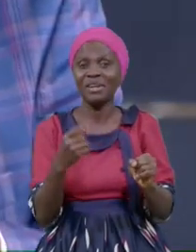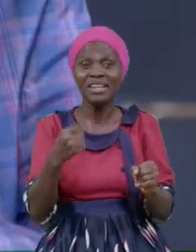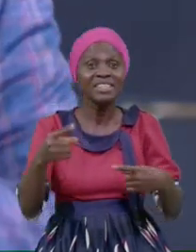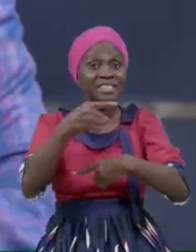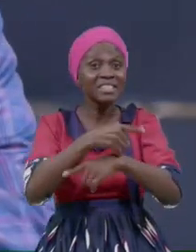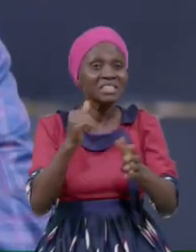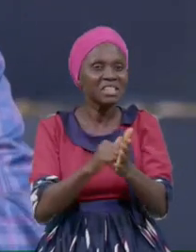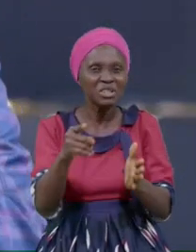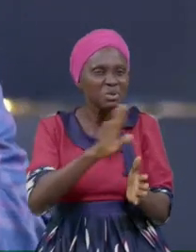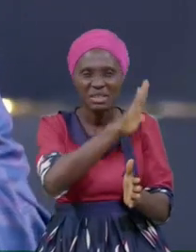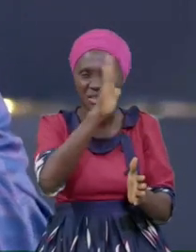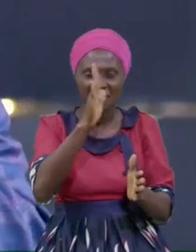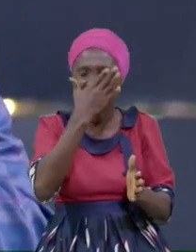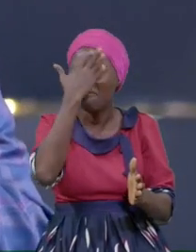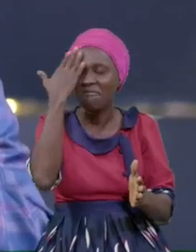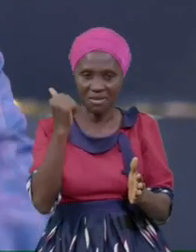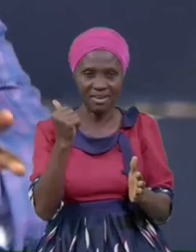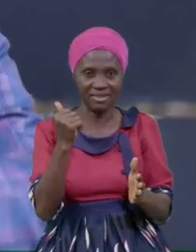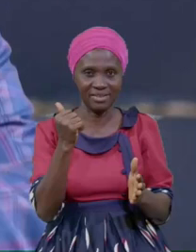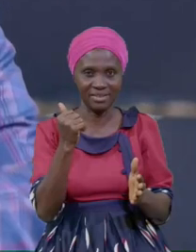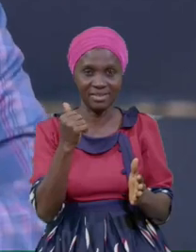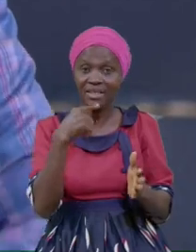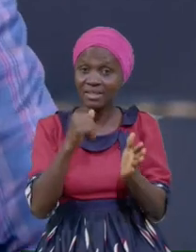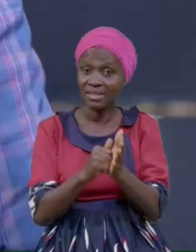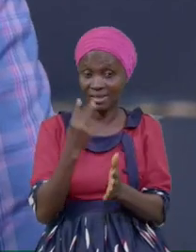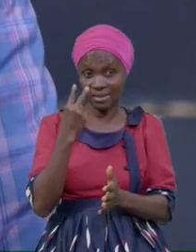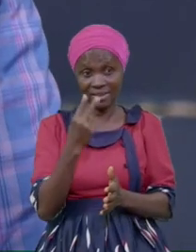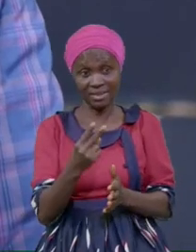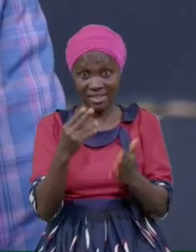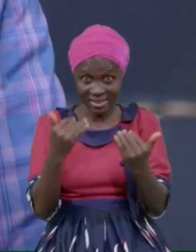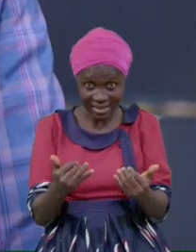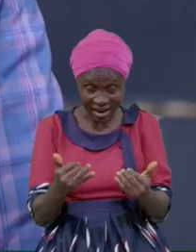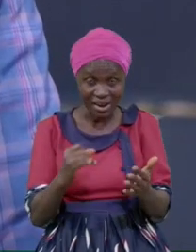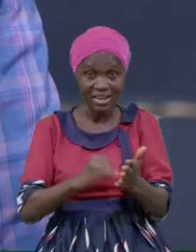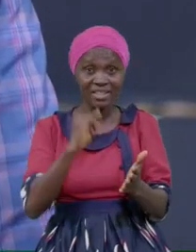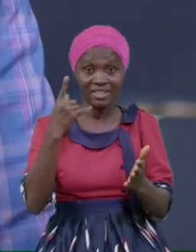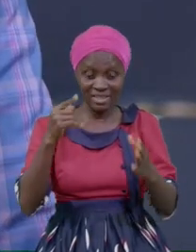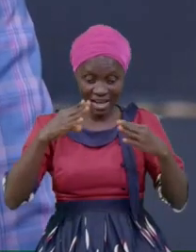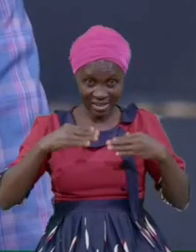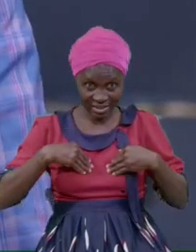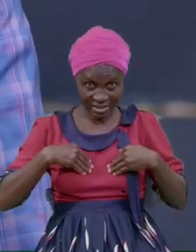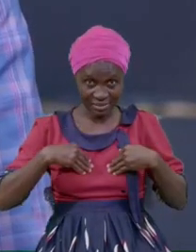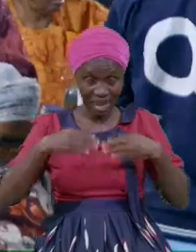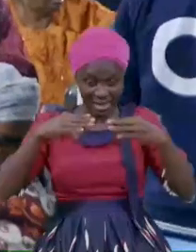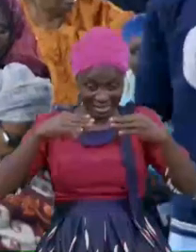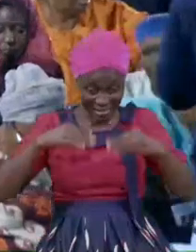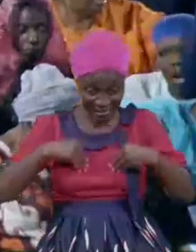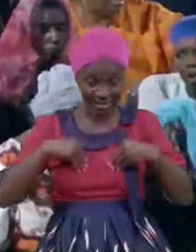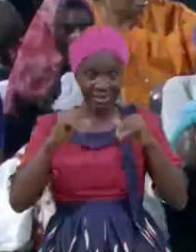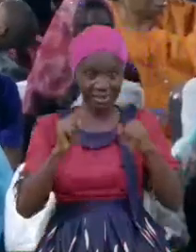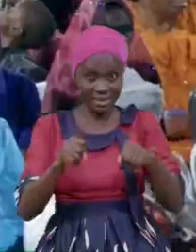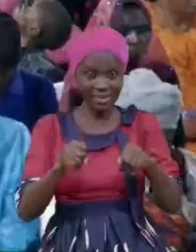Aujourd'hui, un jour que tu n'oublieras jamais. Maintenant, voici le temps favorable. Le temps favorable, c'est